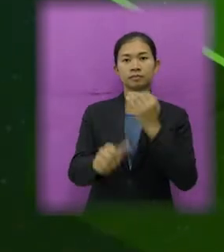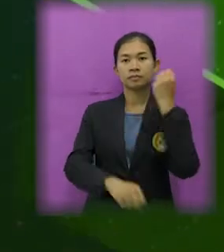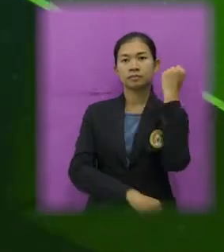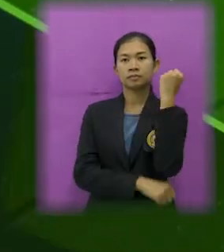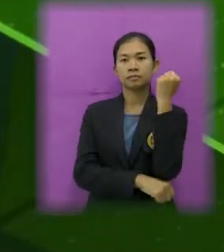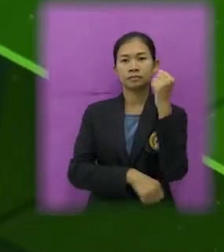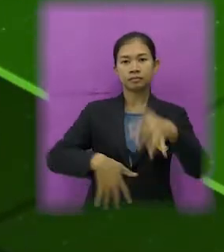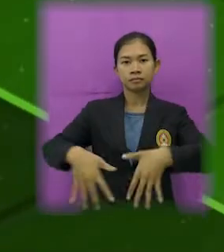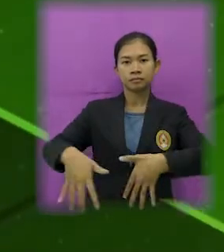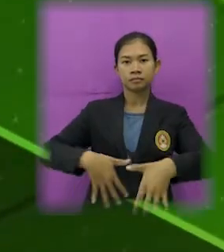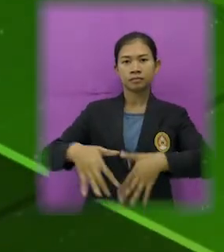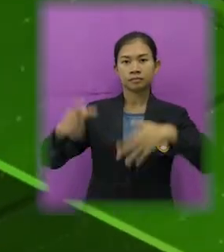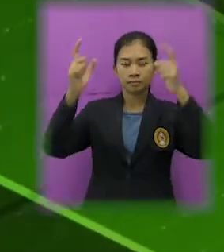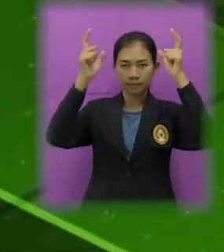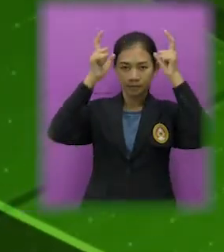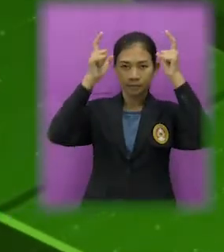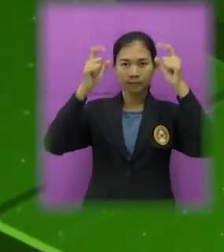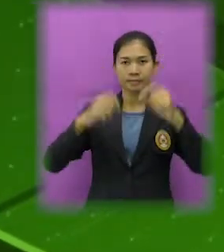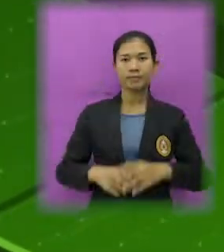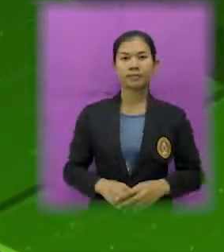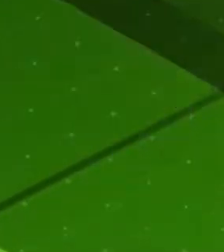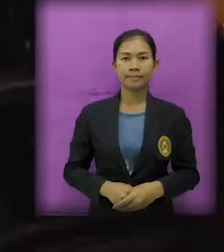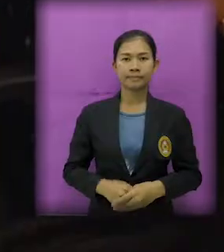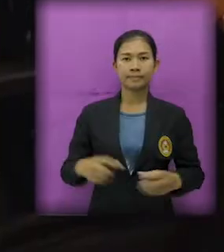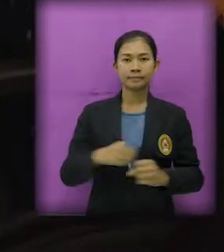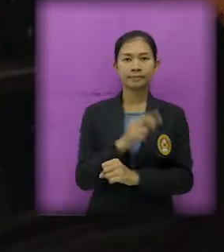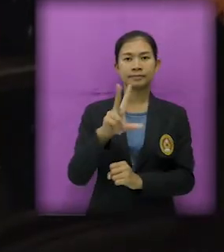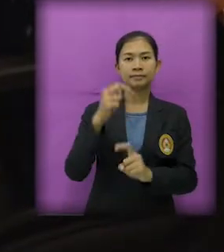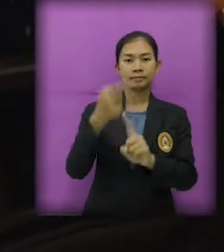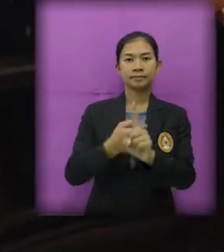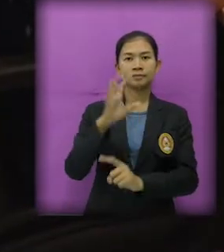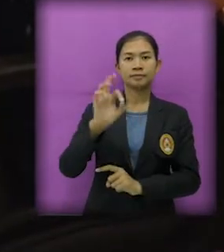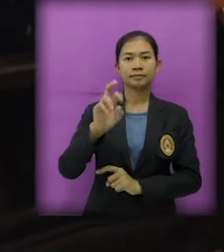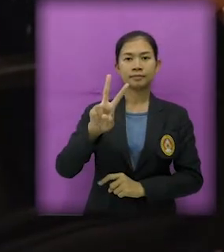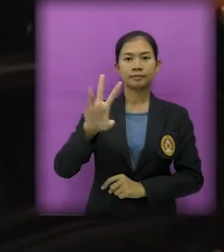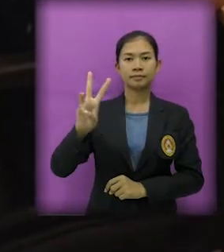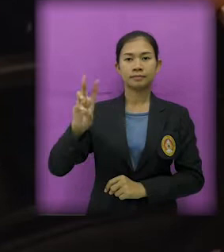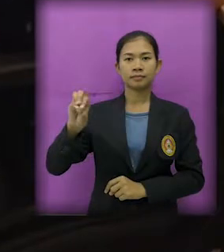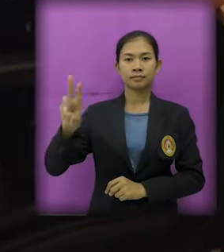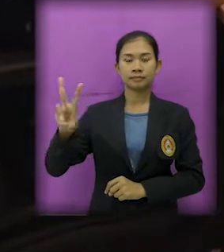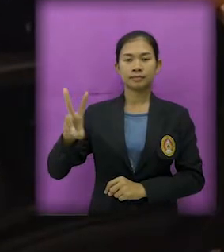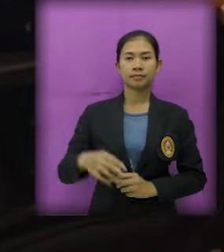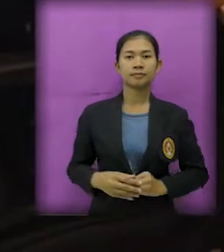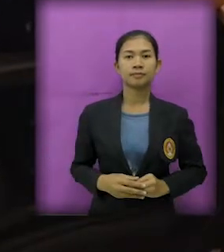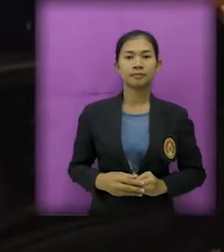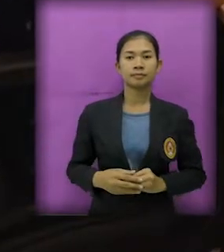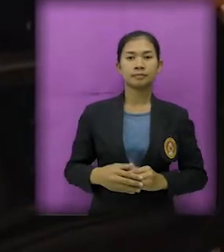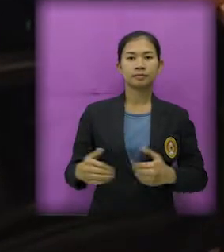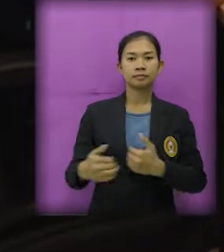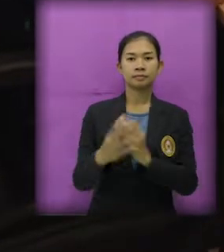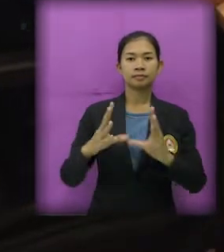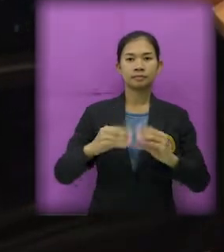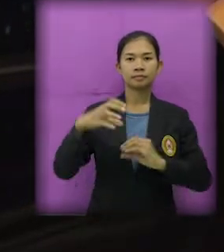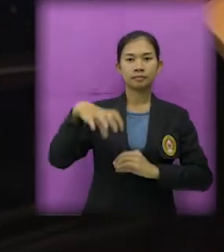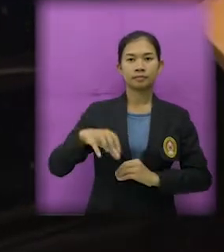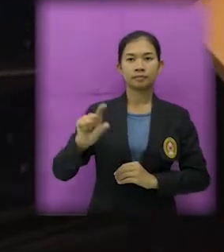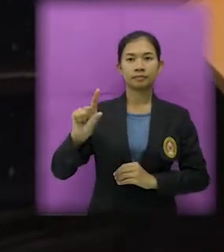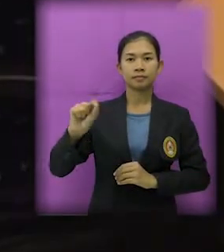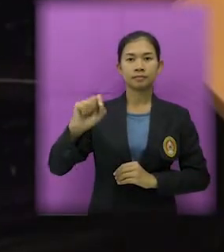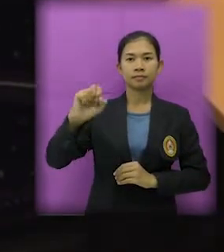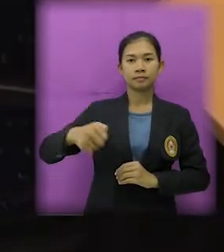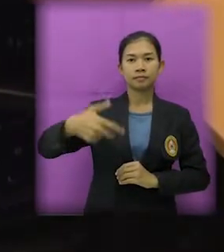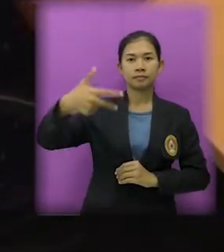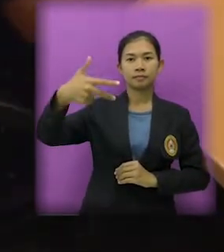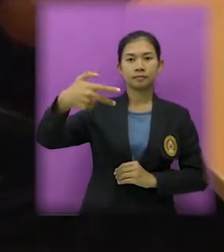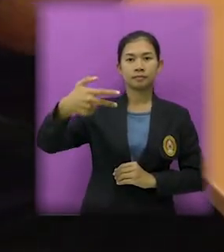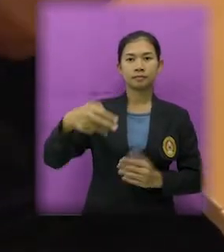ากจนของประชาชนในเขตชนบทเมื่อวันที่30สิงหาคม2562ที่ห้องประชุมอาคาร